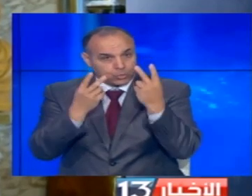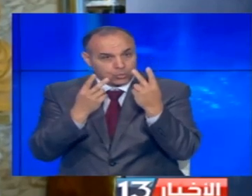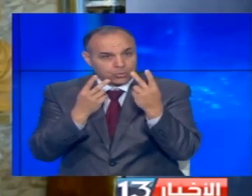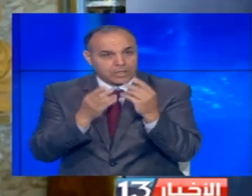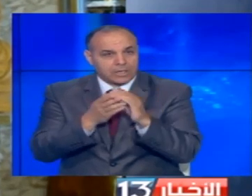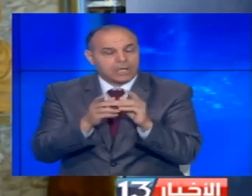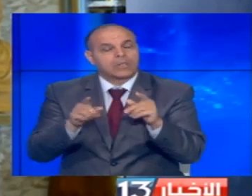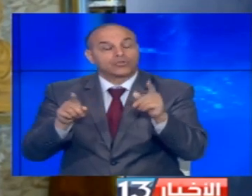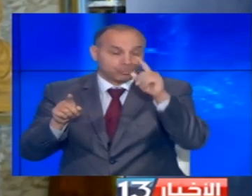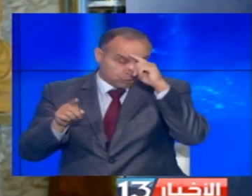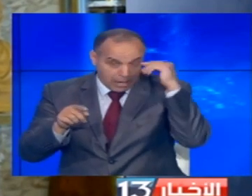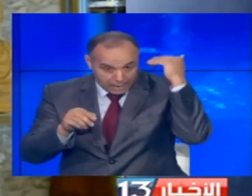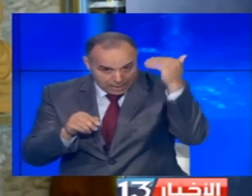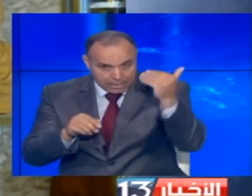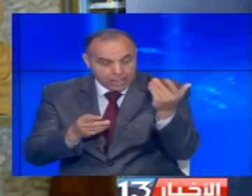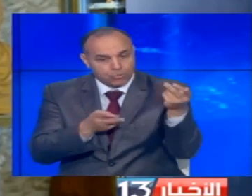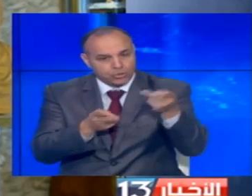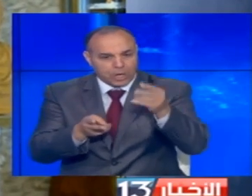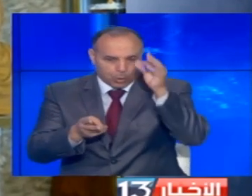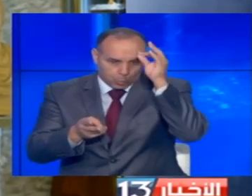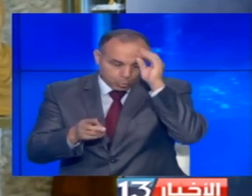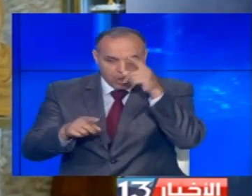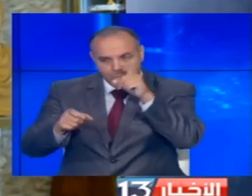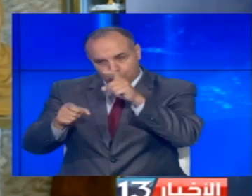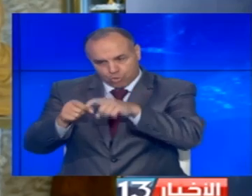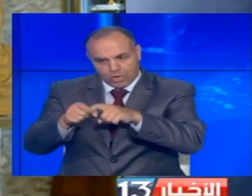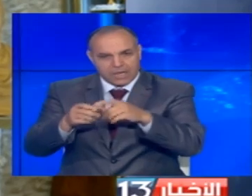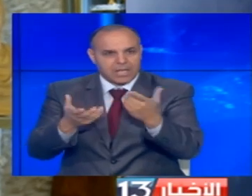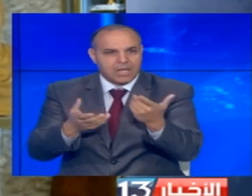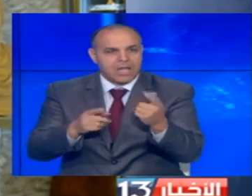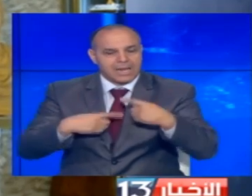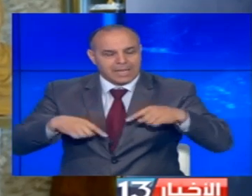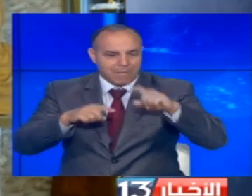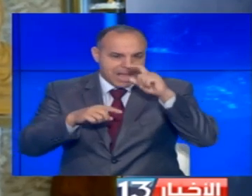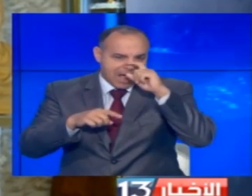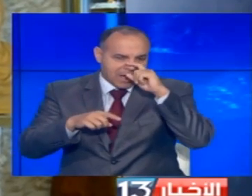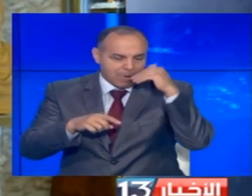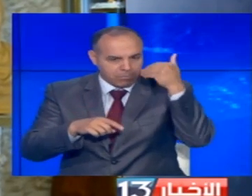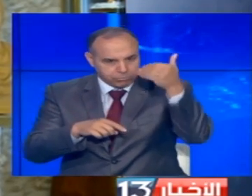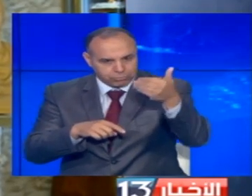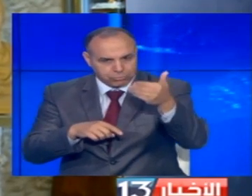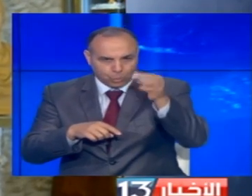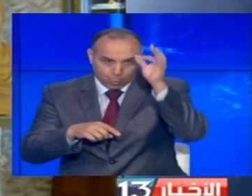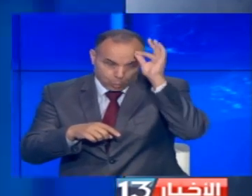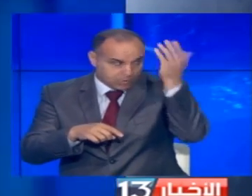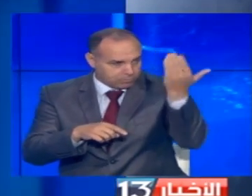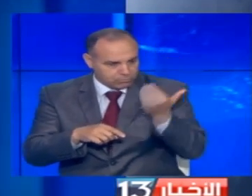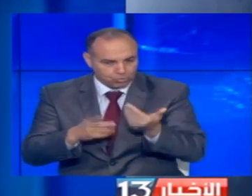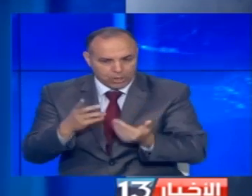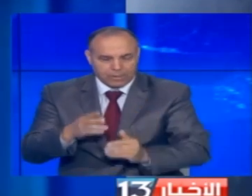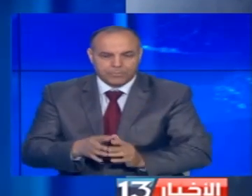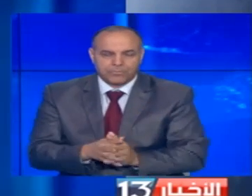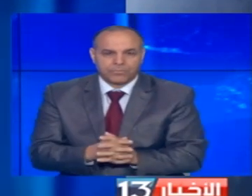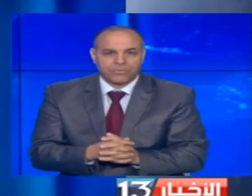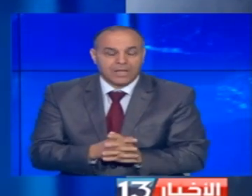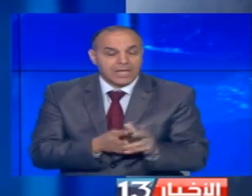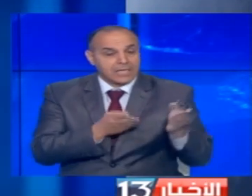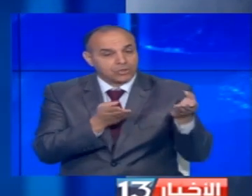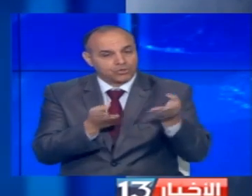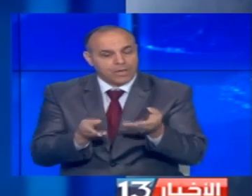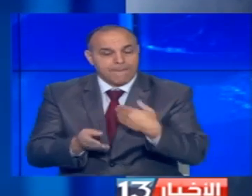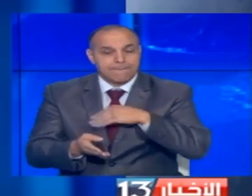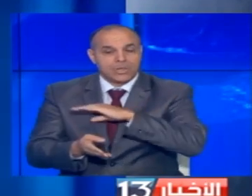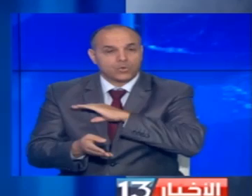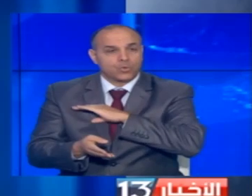الى ان شاء الله الحضور الى تونس المشاركه في القمه العربيه لي تستضيف تونس الشقيقه بحضور